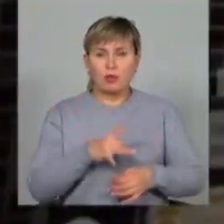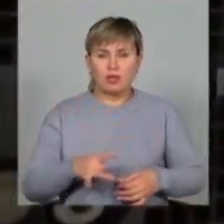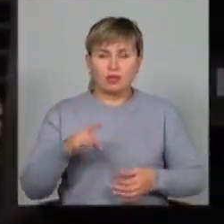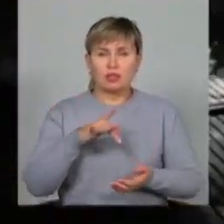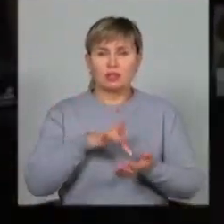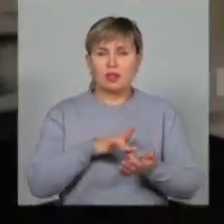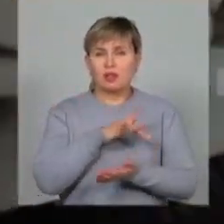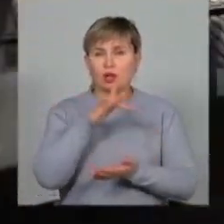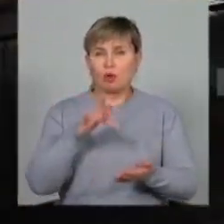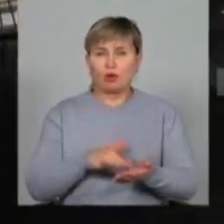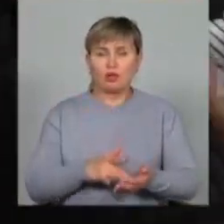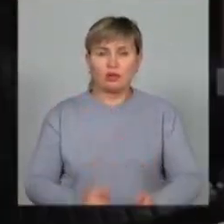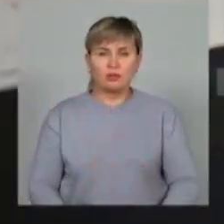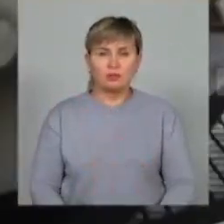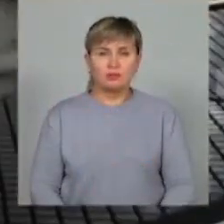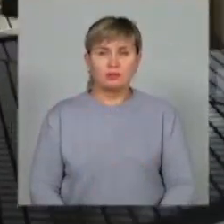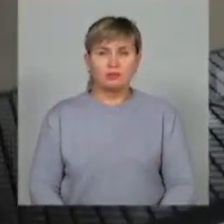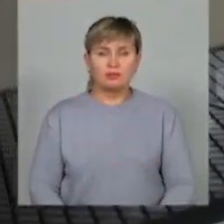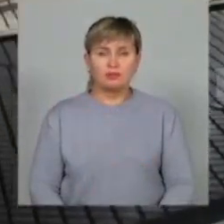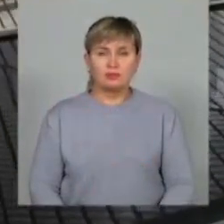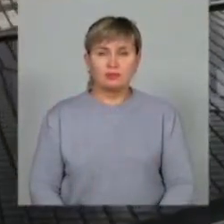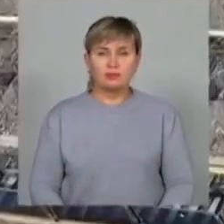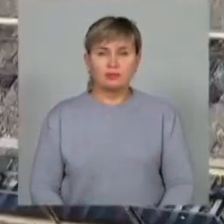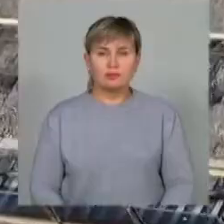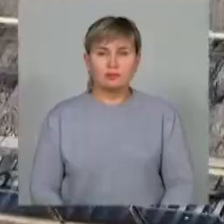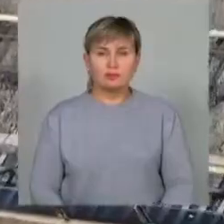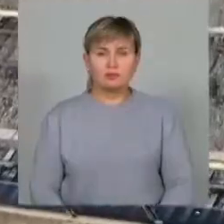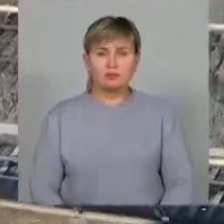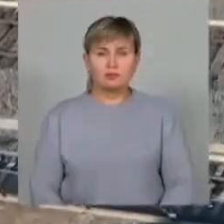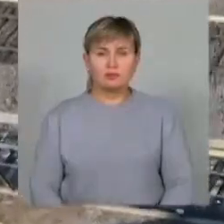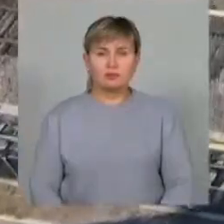с центром города. Айнар Финарикбаева, Медет Саматова, телеканал Алматы.